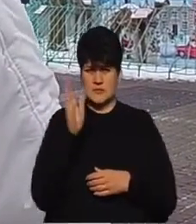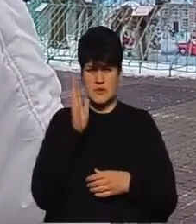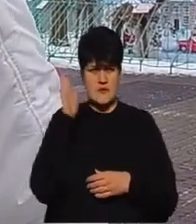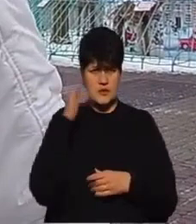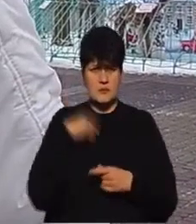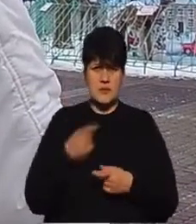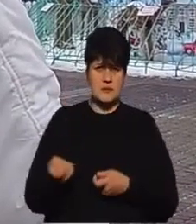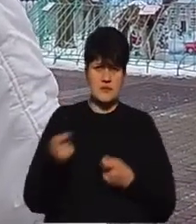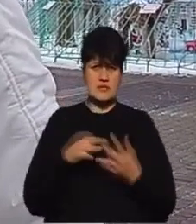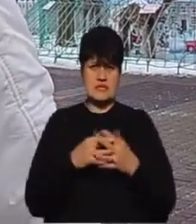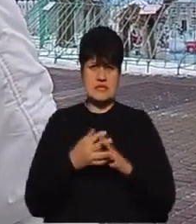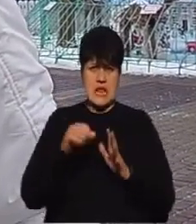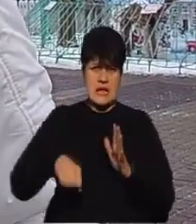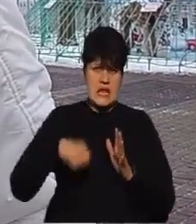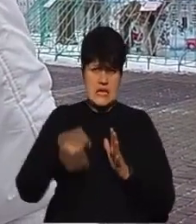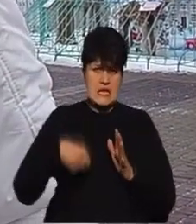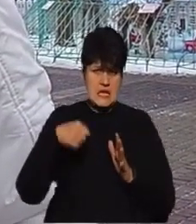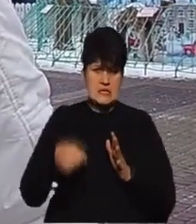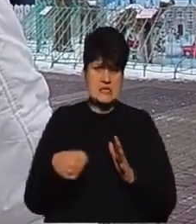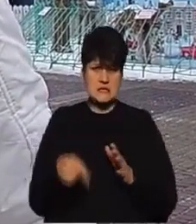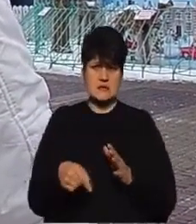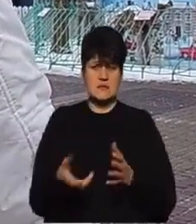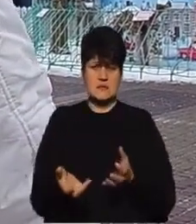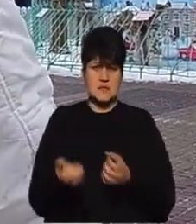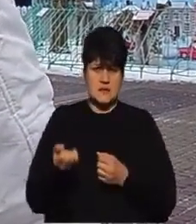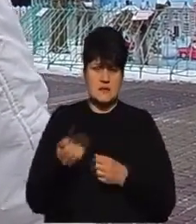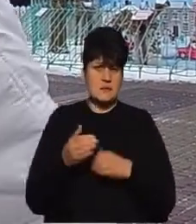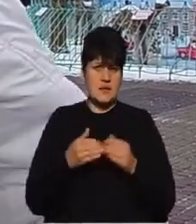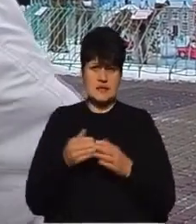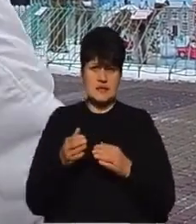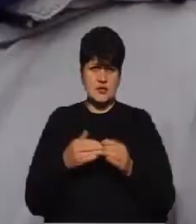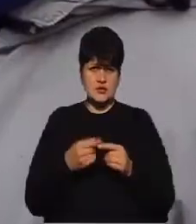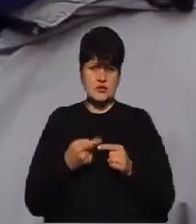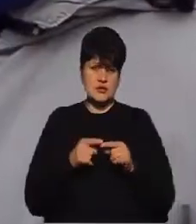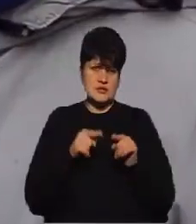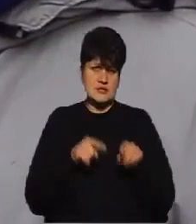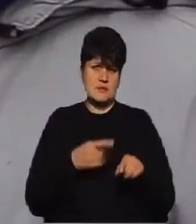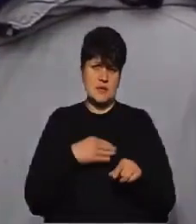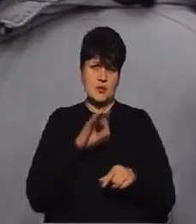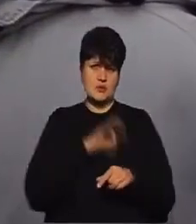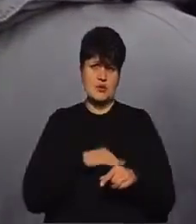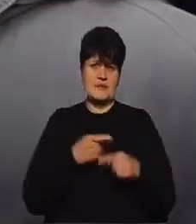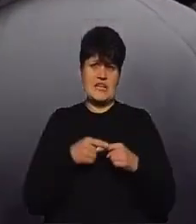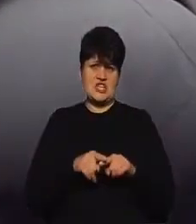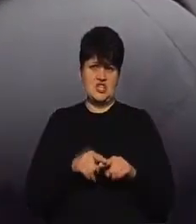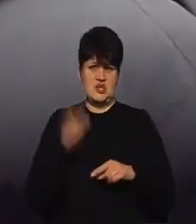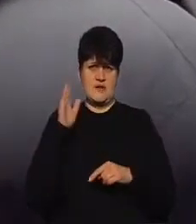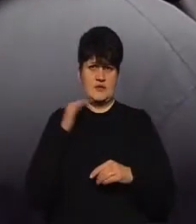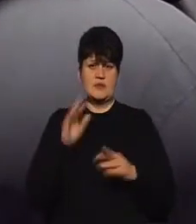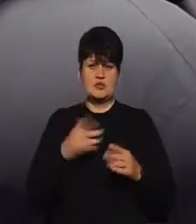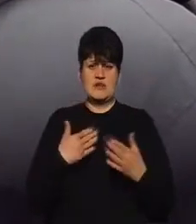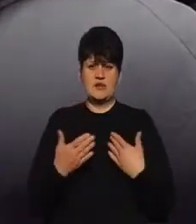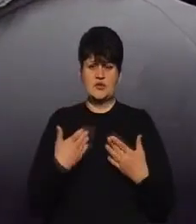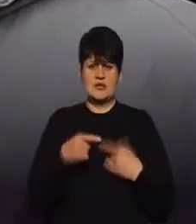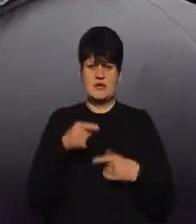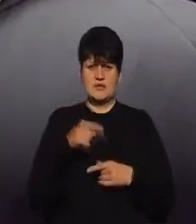з Кирниці собі, а ми цю практично технічна вода, можна сказати, жах. Як можна ставитися, як вона така